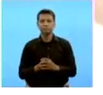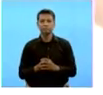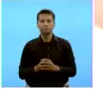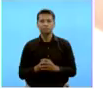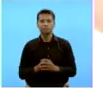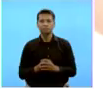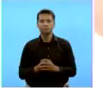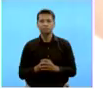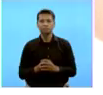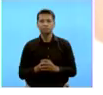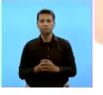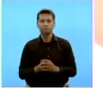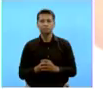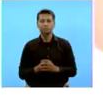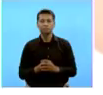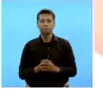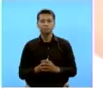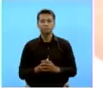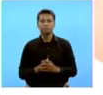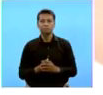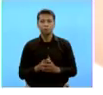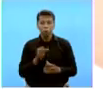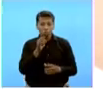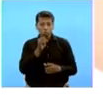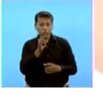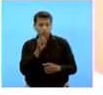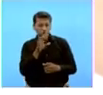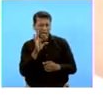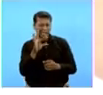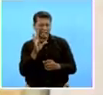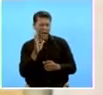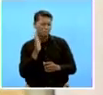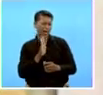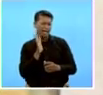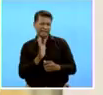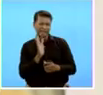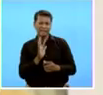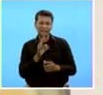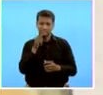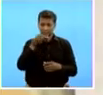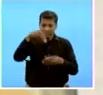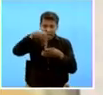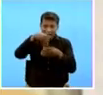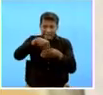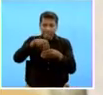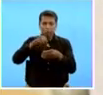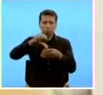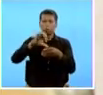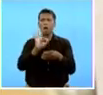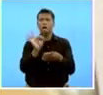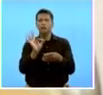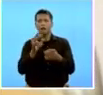Konsumsi oleh masyarakat, terutama anak-anak, susu kental manis dinyatakan resmi tidak mengandung susu oleh Badan Pengawas Obat dan